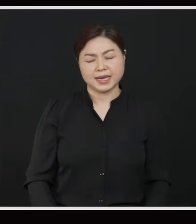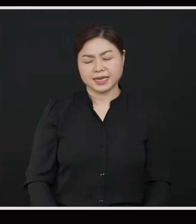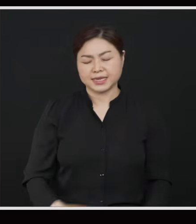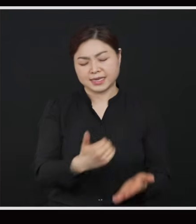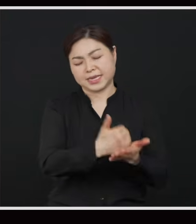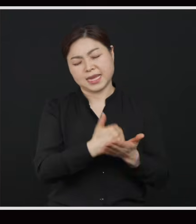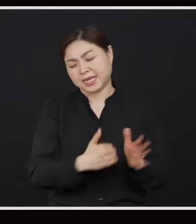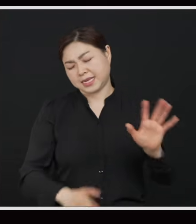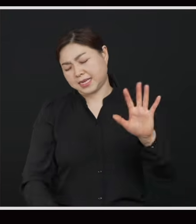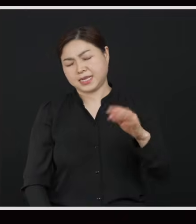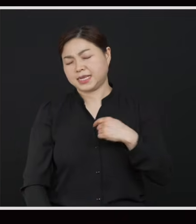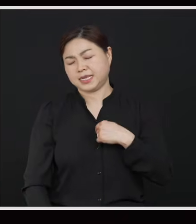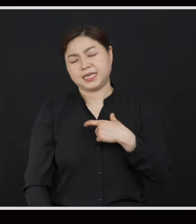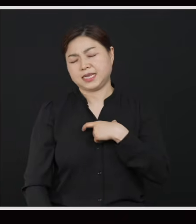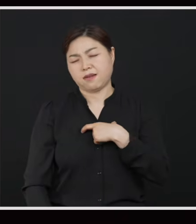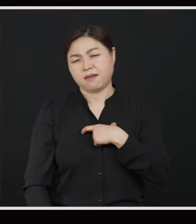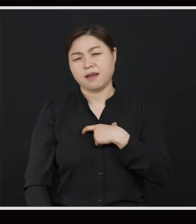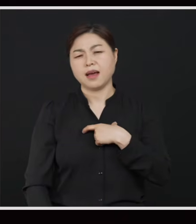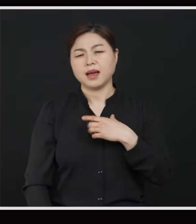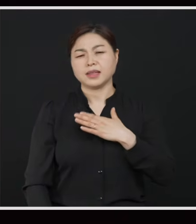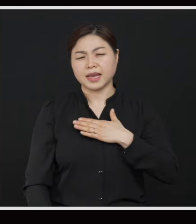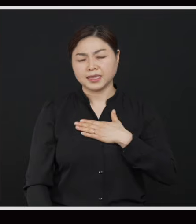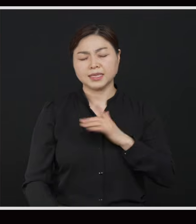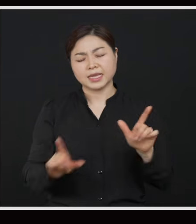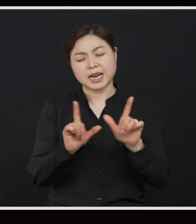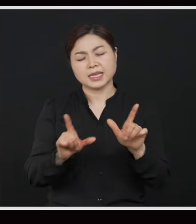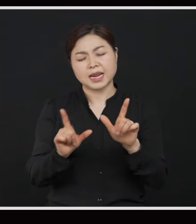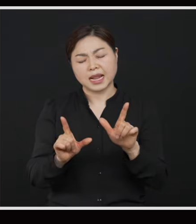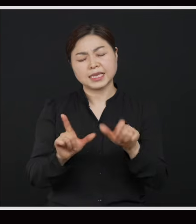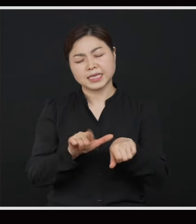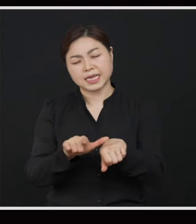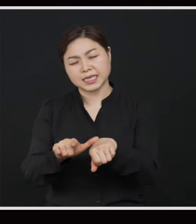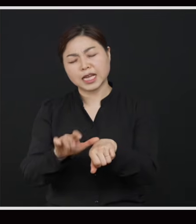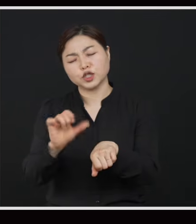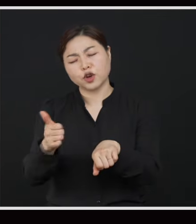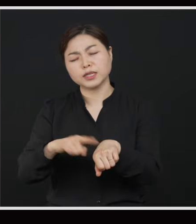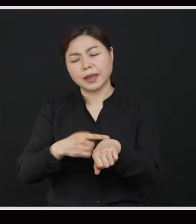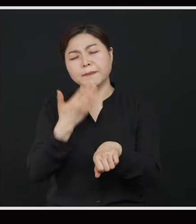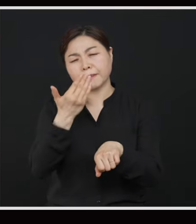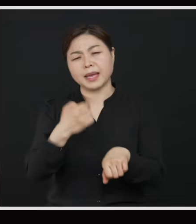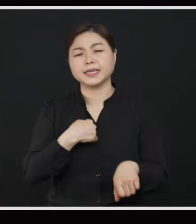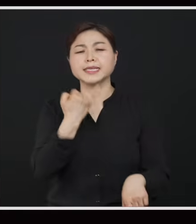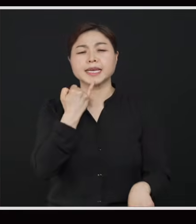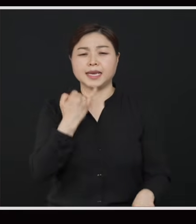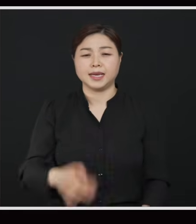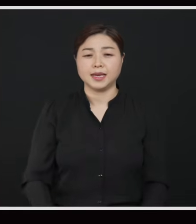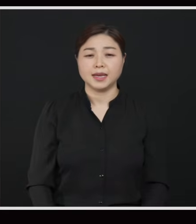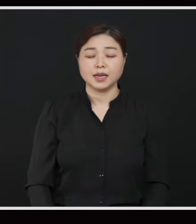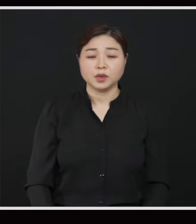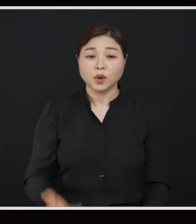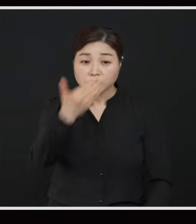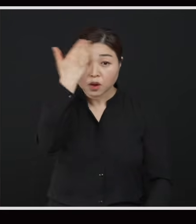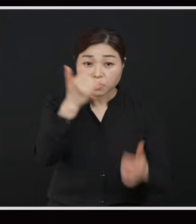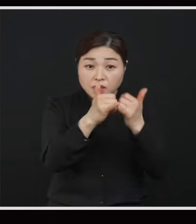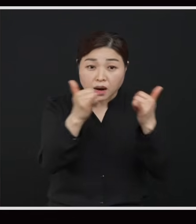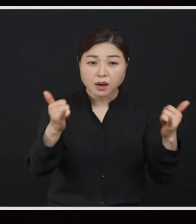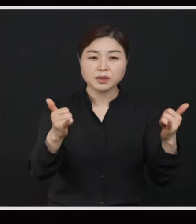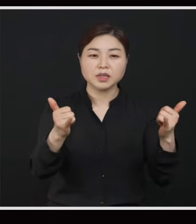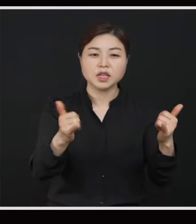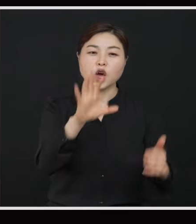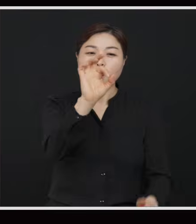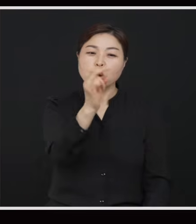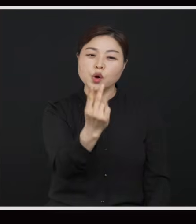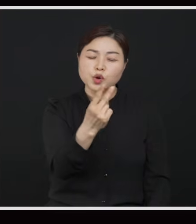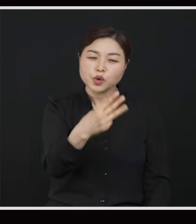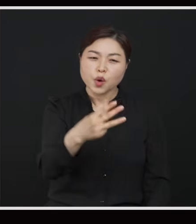골치 아프게, 나는 적당히 살다 갈 거니까 잔소리 그만해. 아니면 뭐 더 젊으신